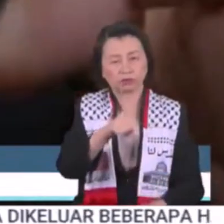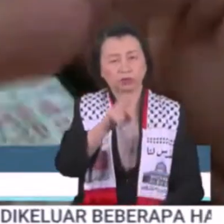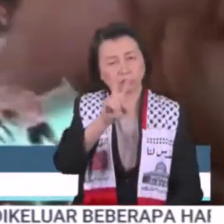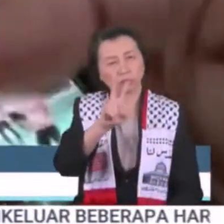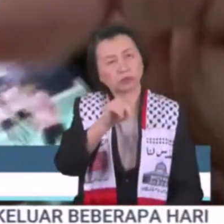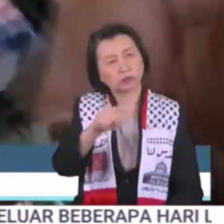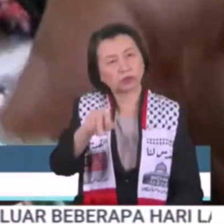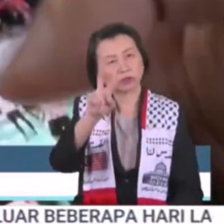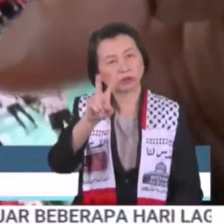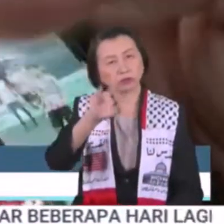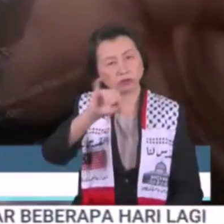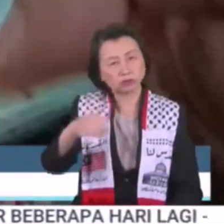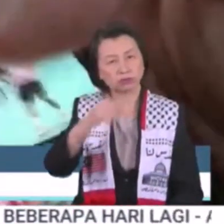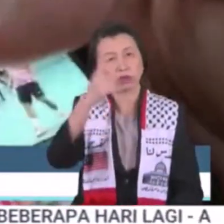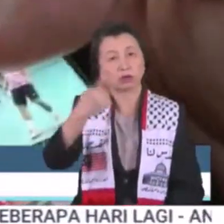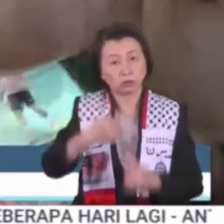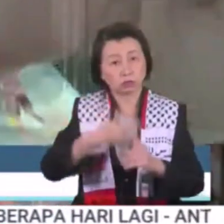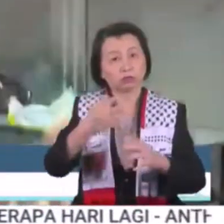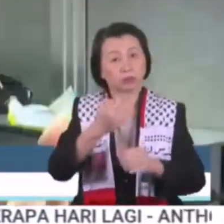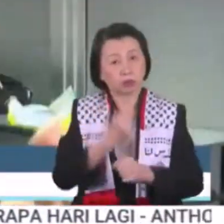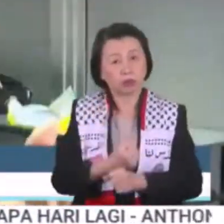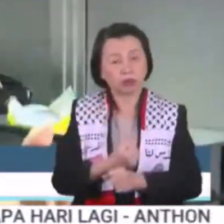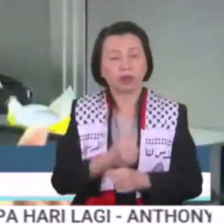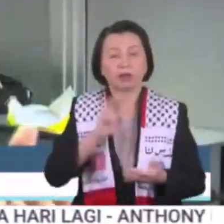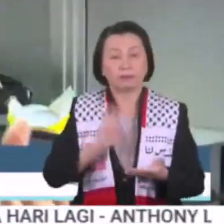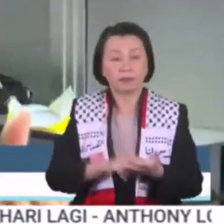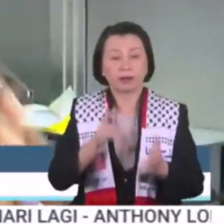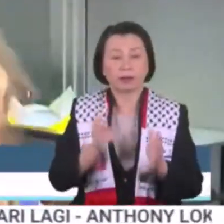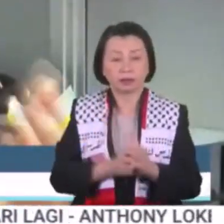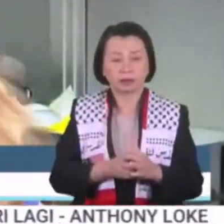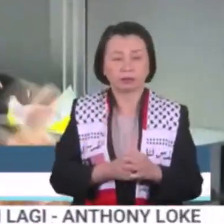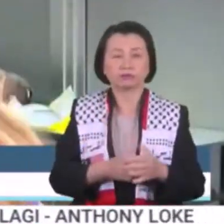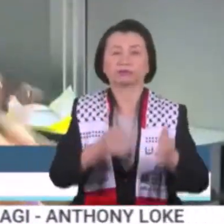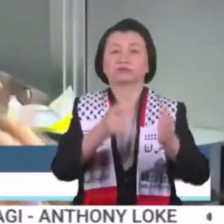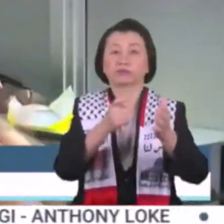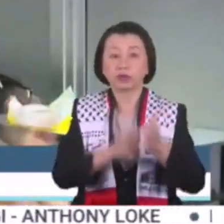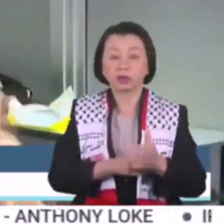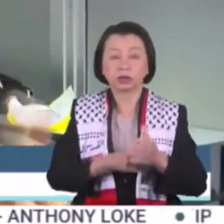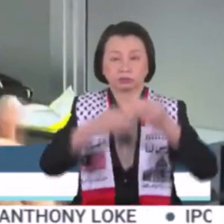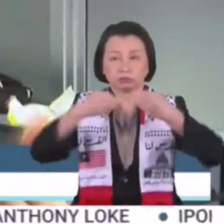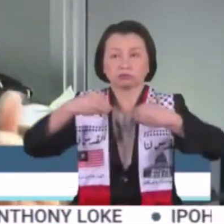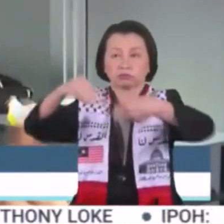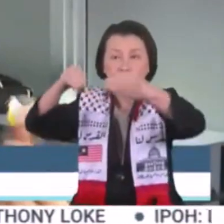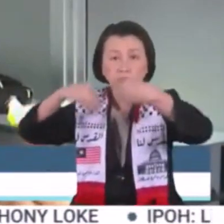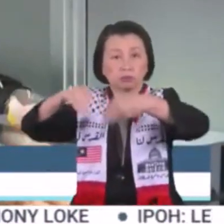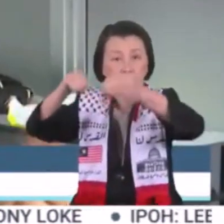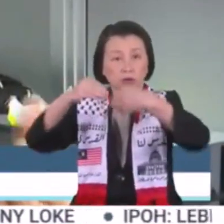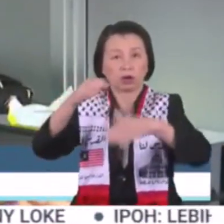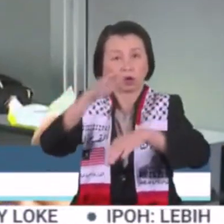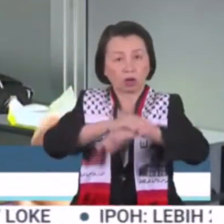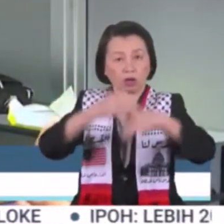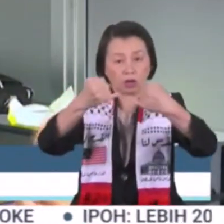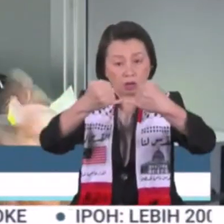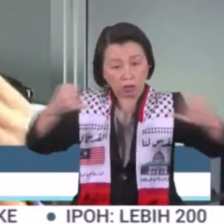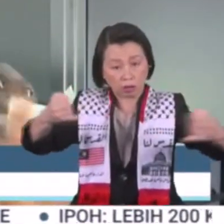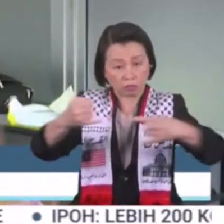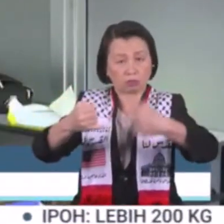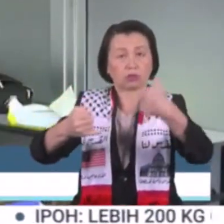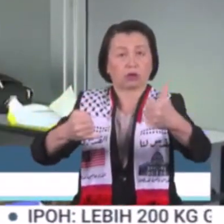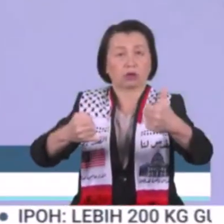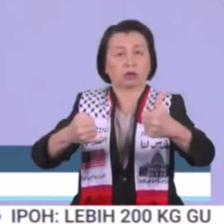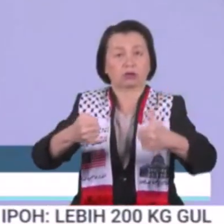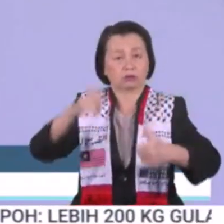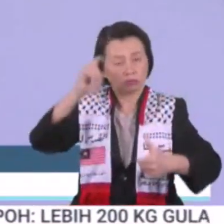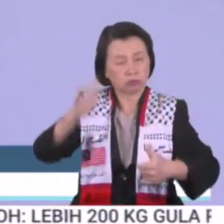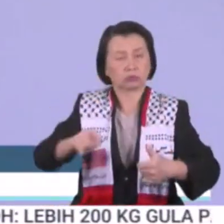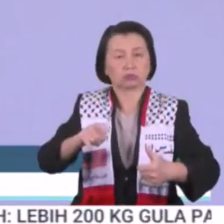ke 2.2 juta satu bulan. Ini maksudnya ialah keperluan memarketkan itu melalui online itu dah jadi perkara wajib.